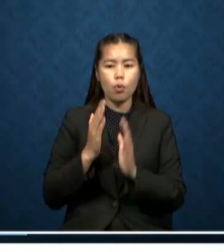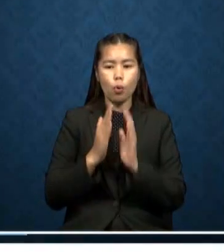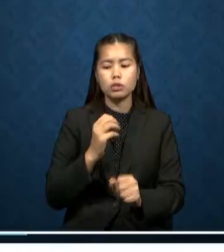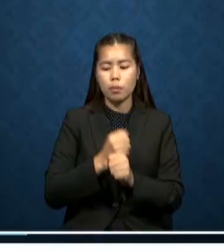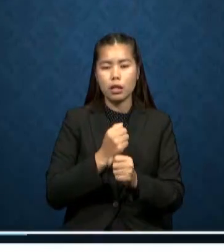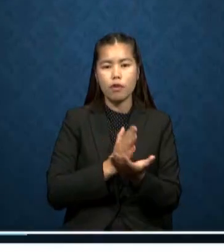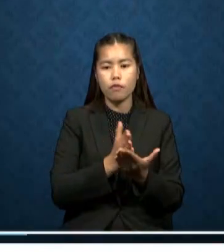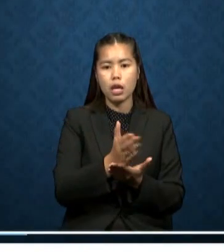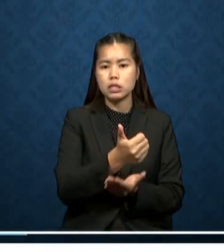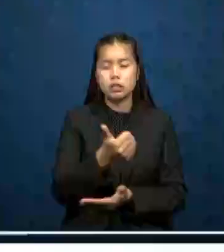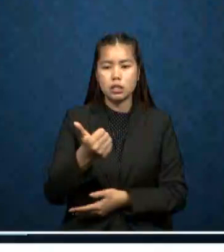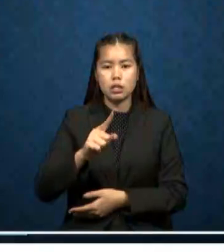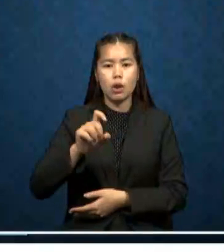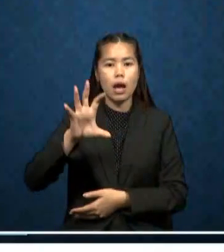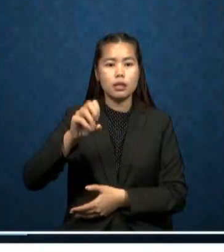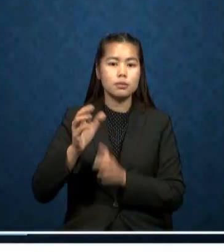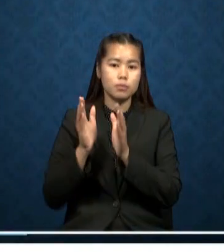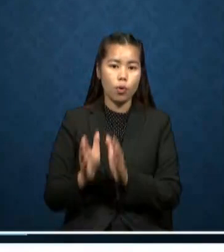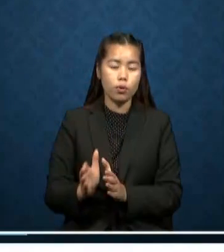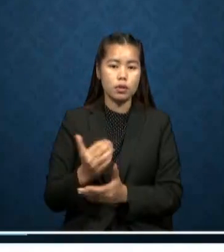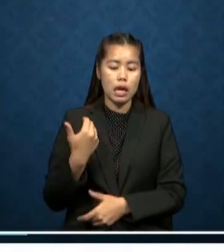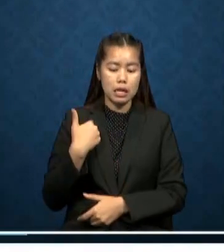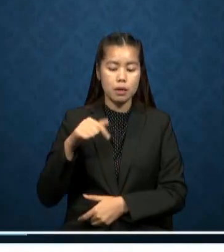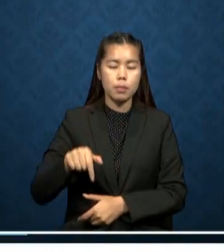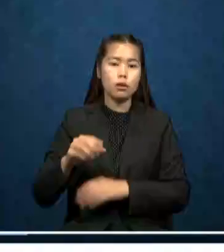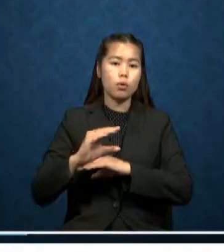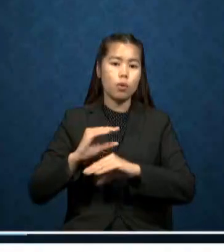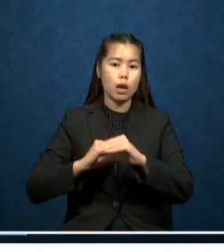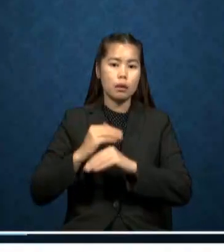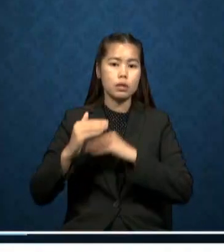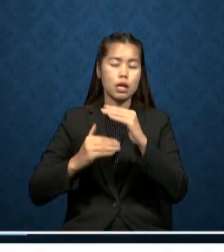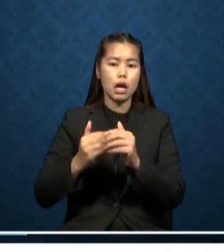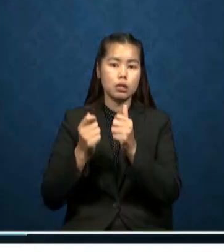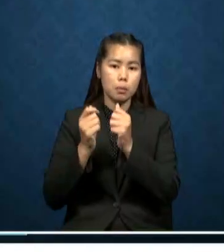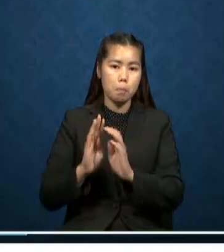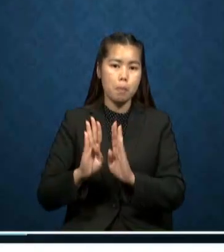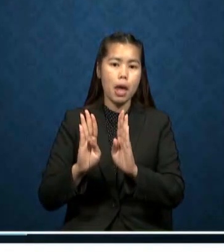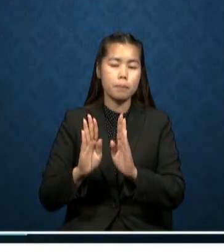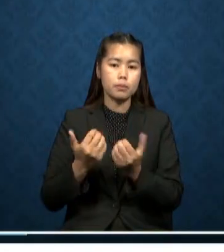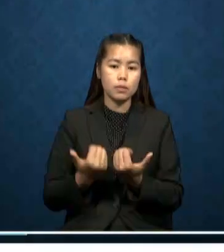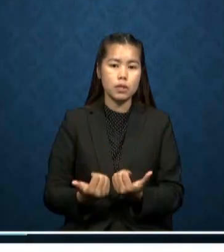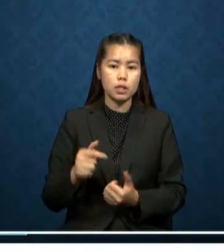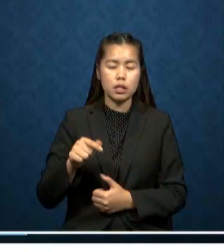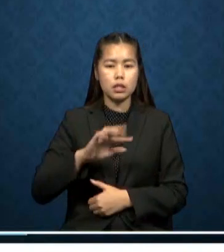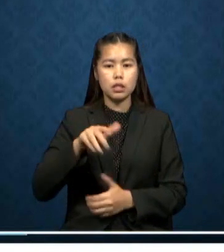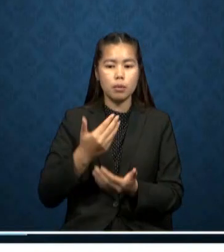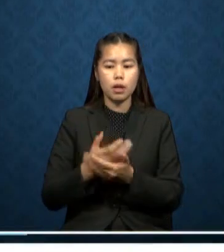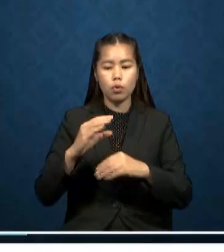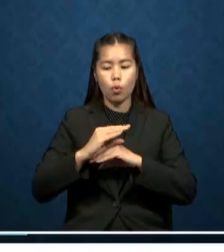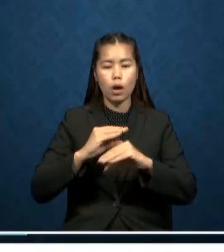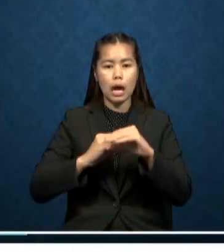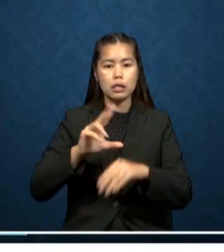คนในโครงการพัฒนาที่เป็นต้นแบบจากการพัฒนาตามแวคิ Star STEMจำนวน 33โครง